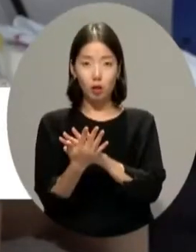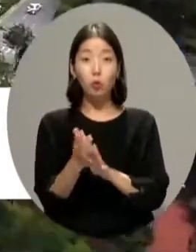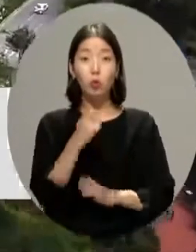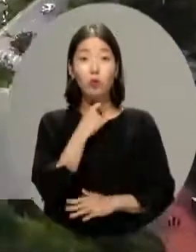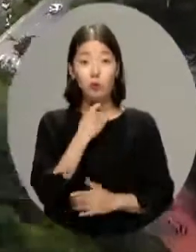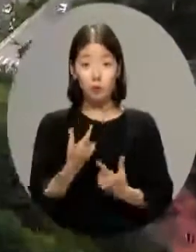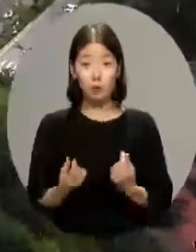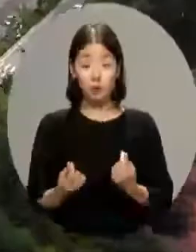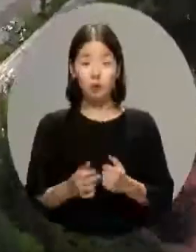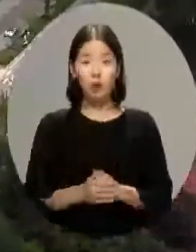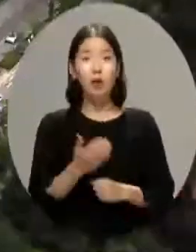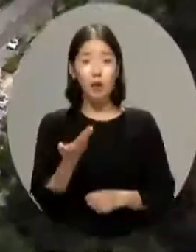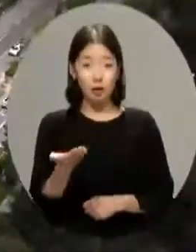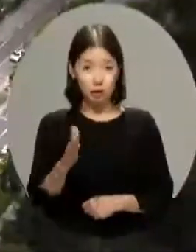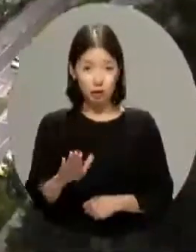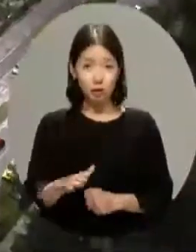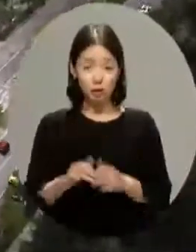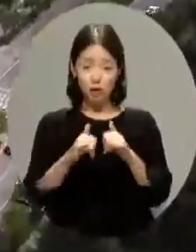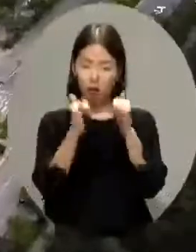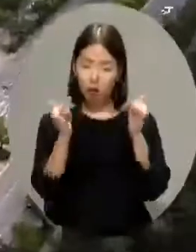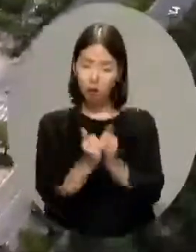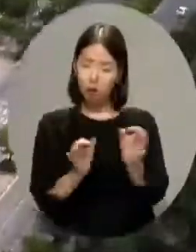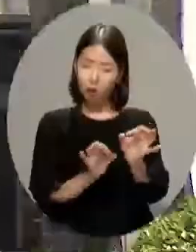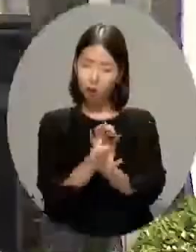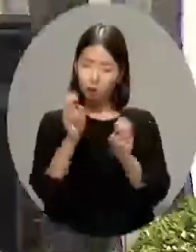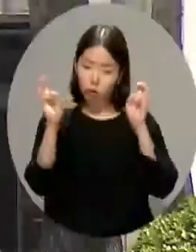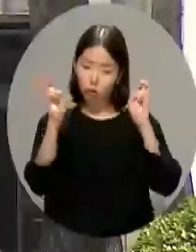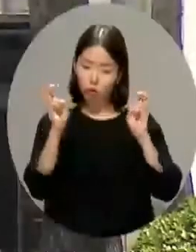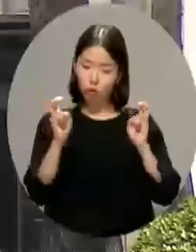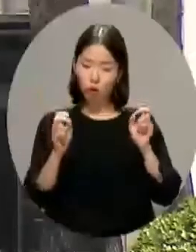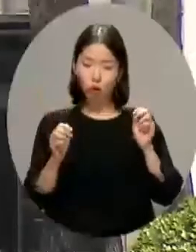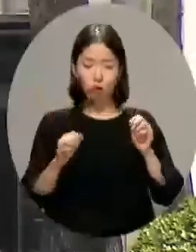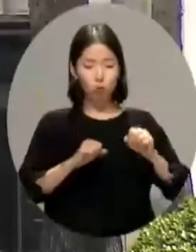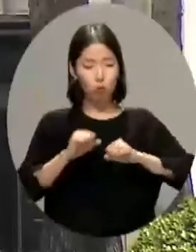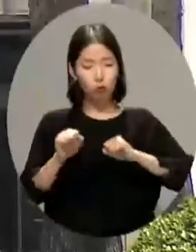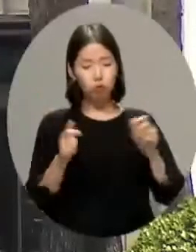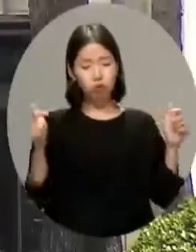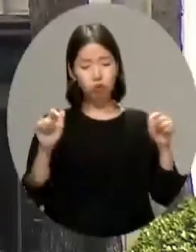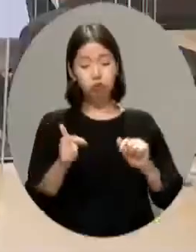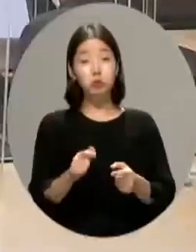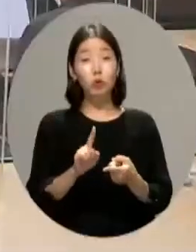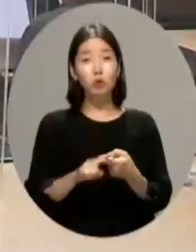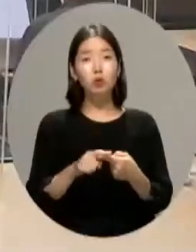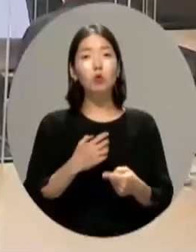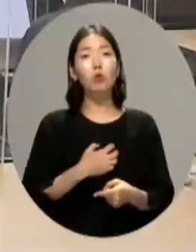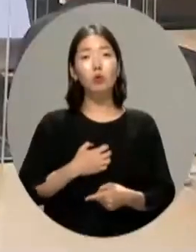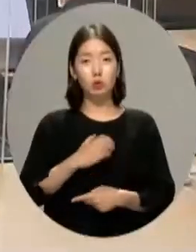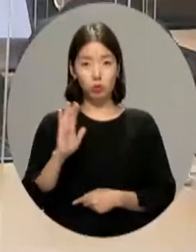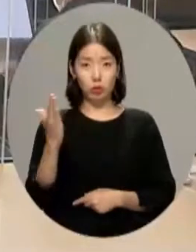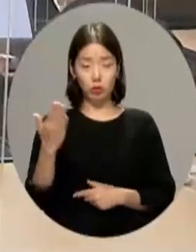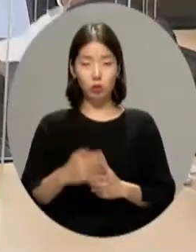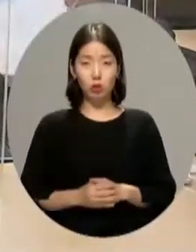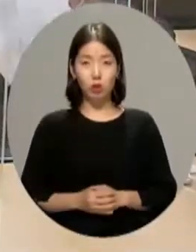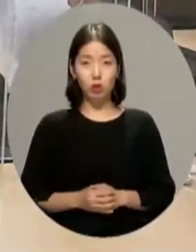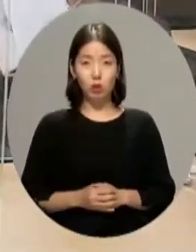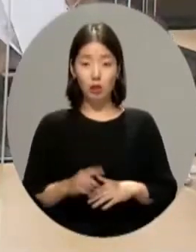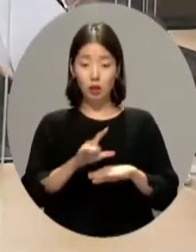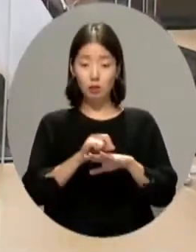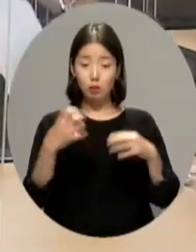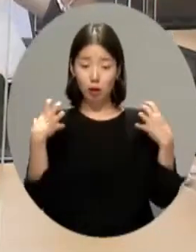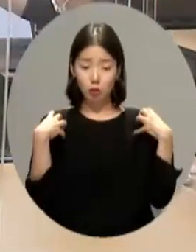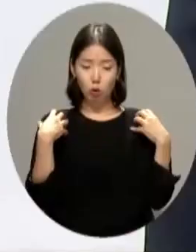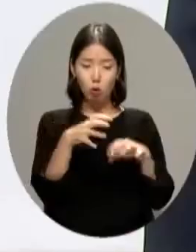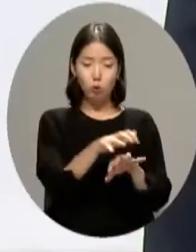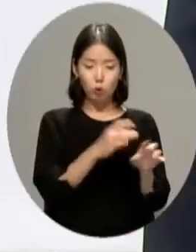원하는구나. 하지만 사회적 경제 기업 활동이 위축되는 것 아니냐는 우려가 나오고 있습니다. 지자체들이